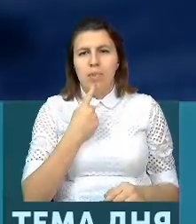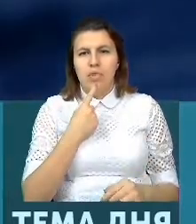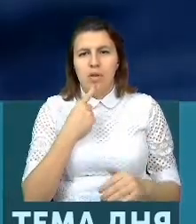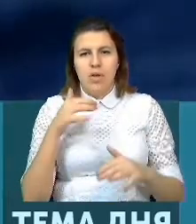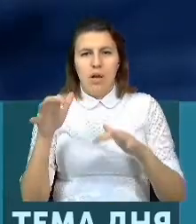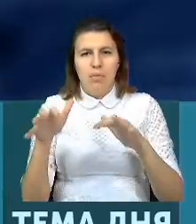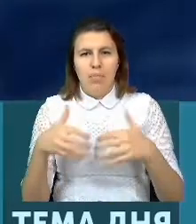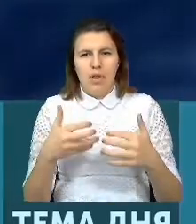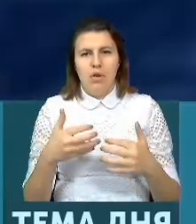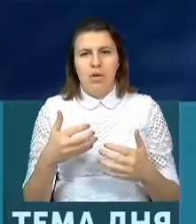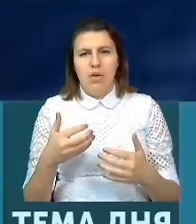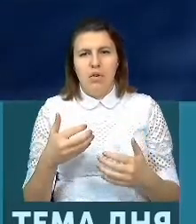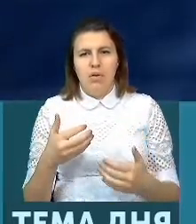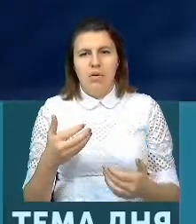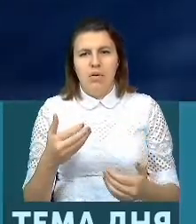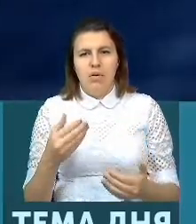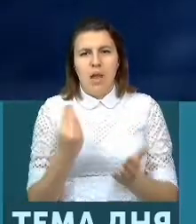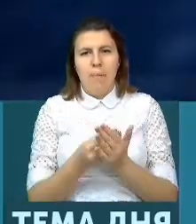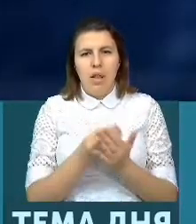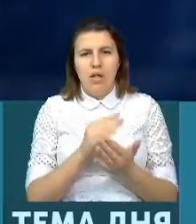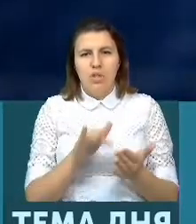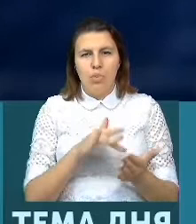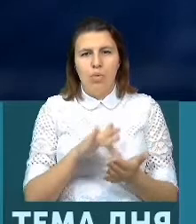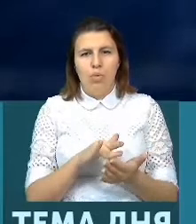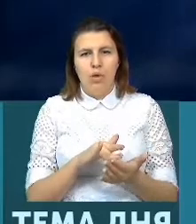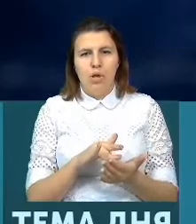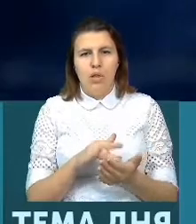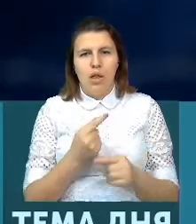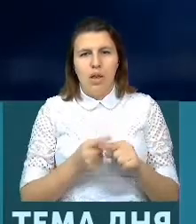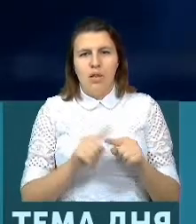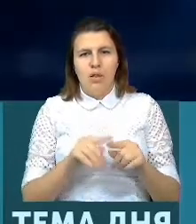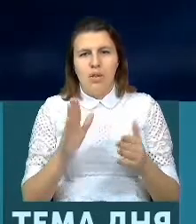отобрать, взять оборудование на баланс города, это вообще